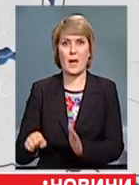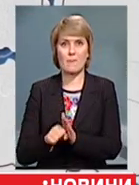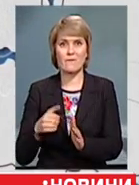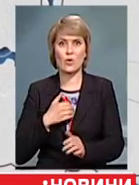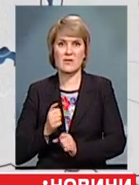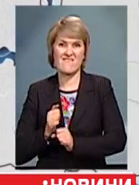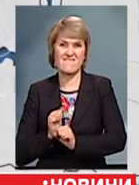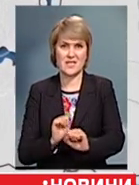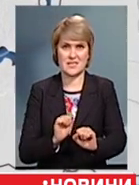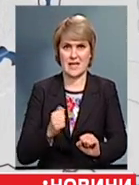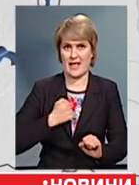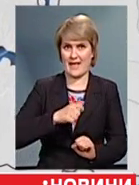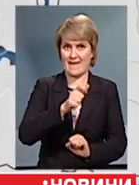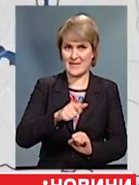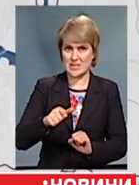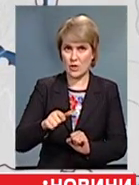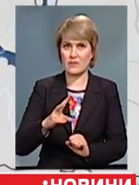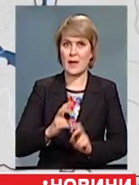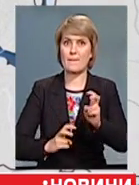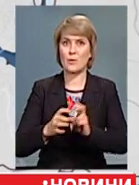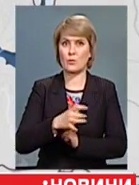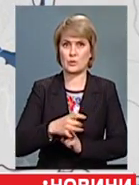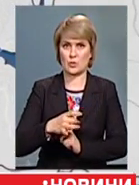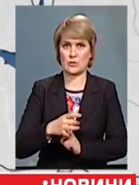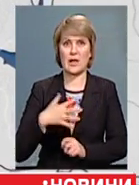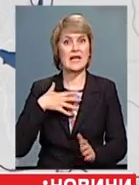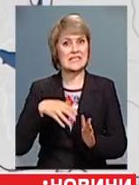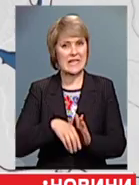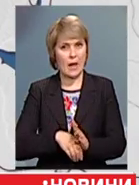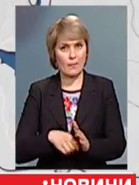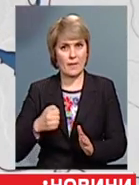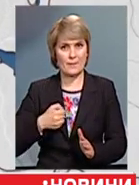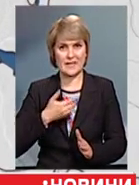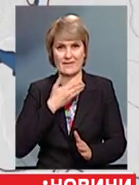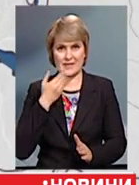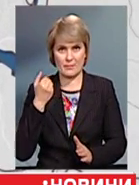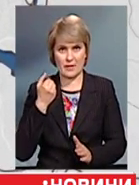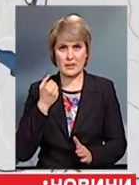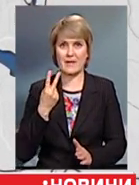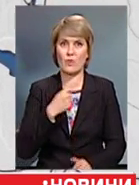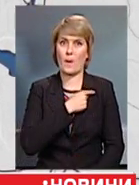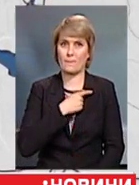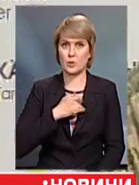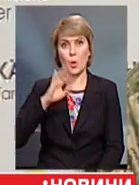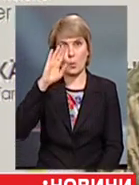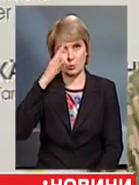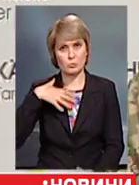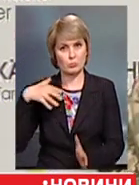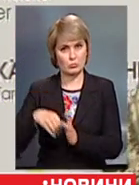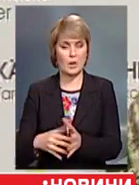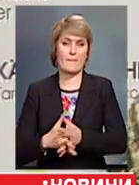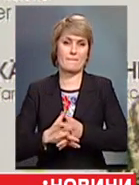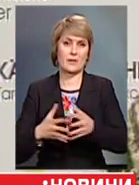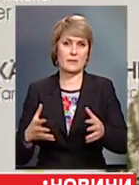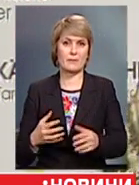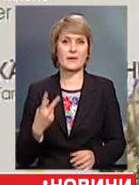промзони. Загиблих бійців на передовій немає, але двох поранено. У противника втрати істотніші. До